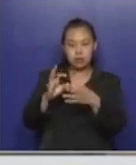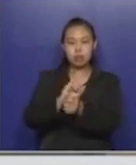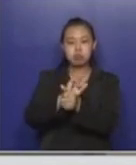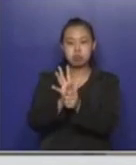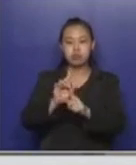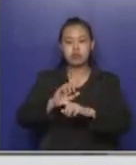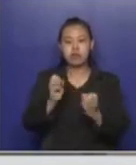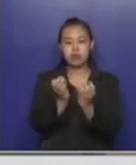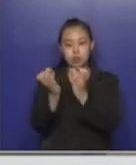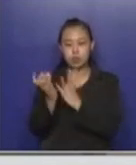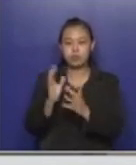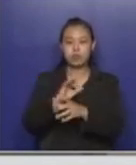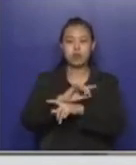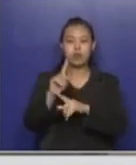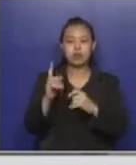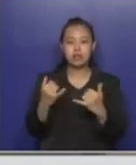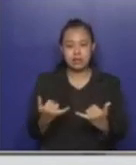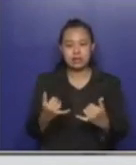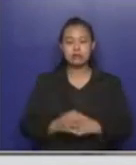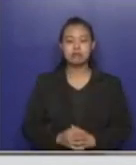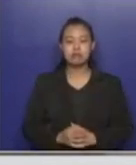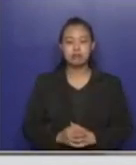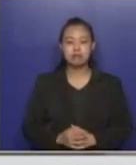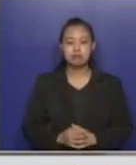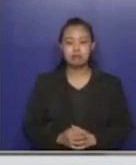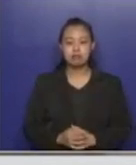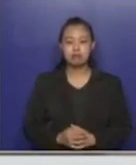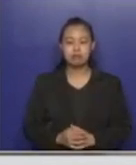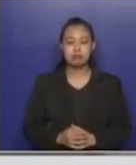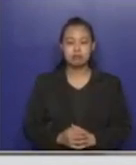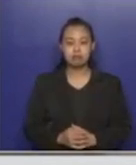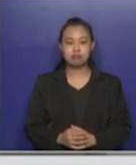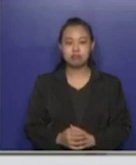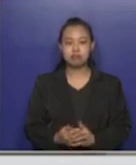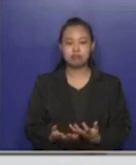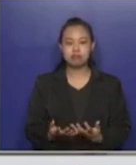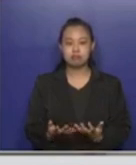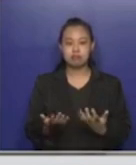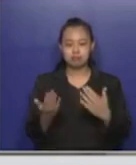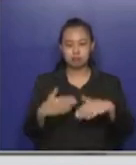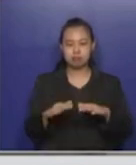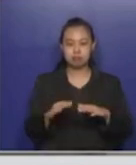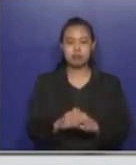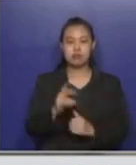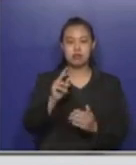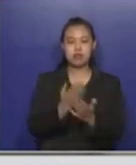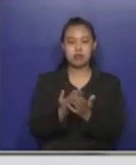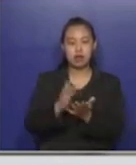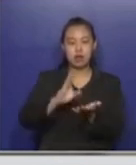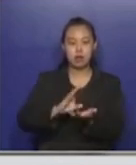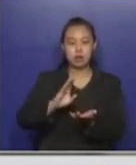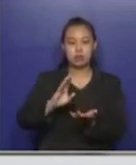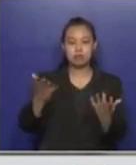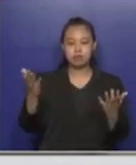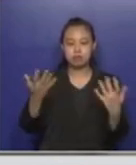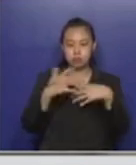ณ์และความเดือดร้อนของประชาชนนะคะสไลด์ต่อไปนะคะสำหรับงบบูรณาการ SME ที่